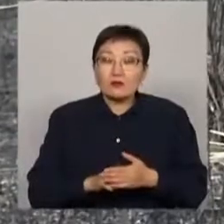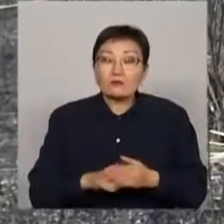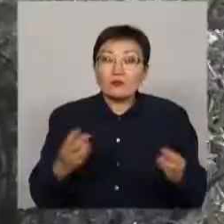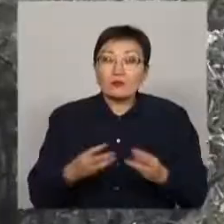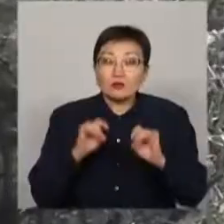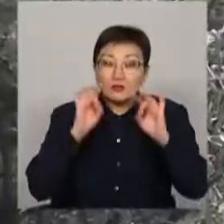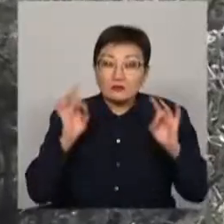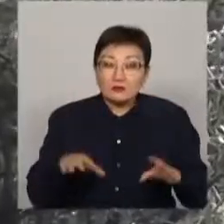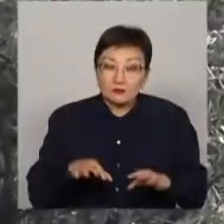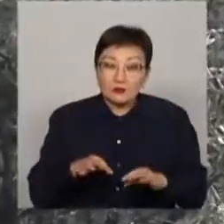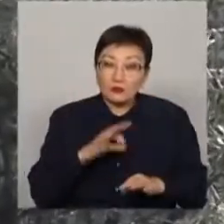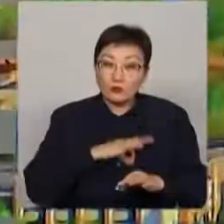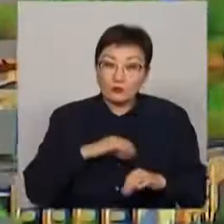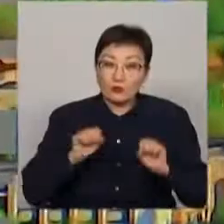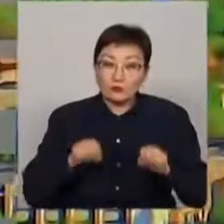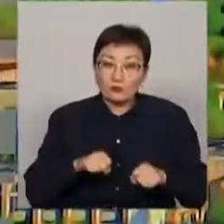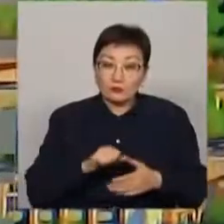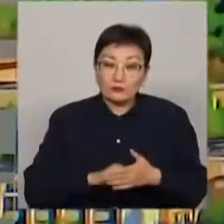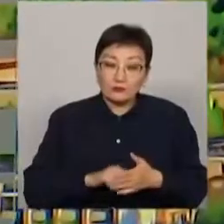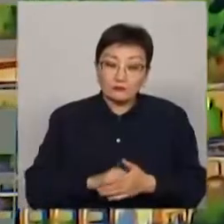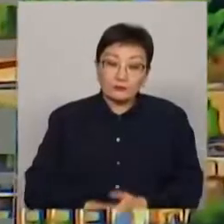болуы мүмкін.